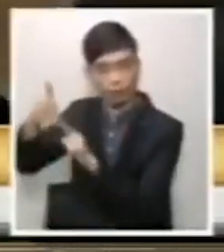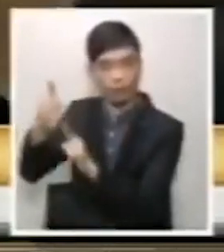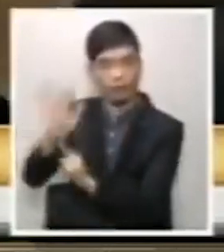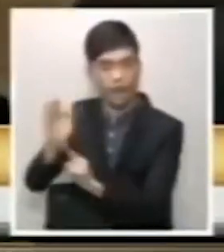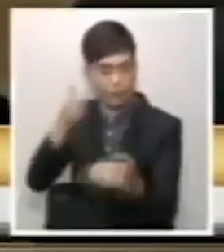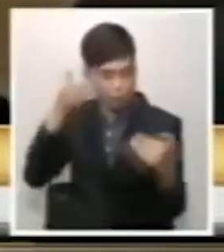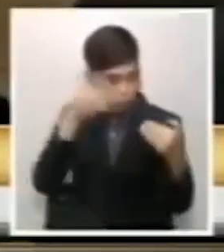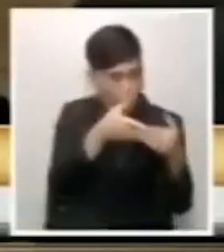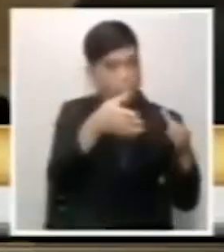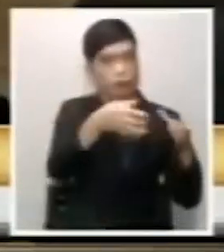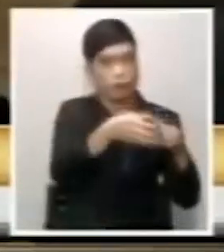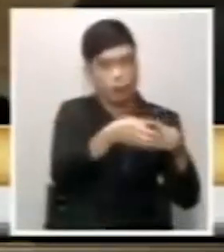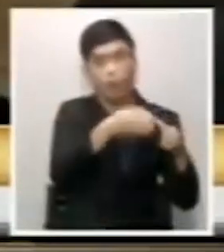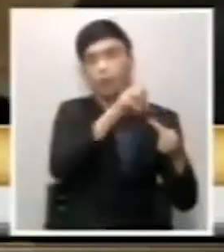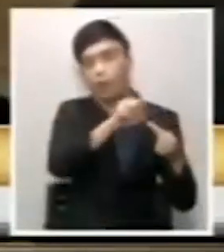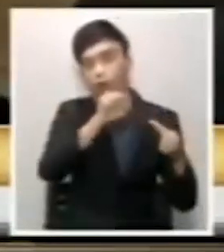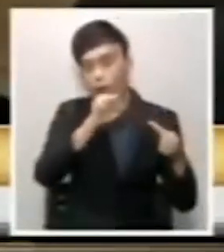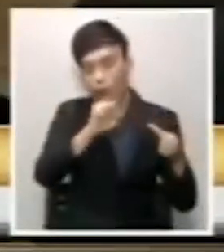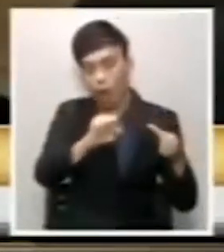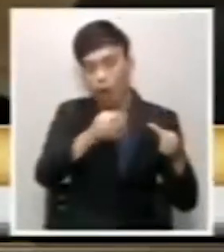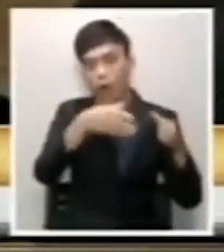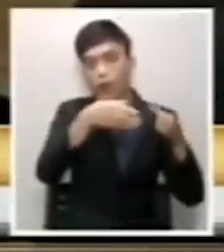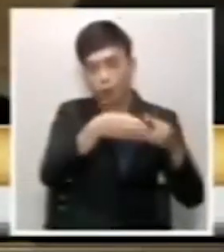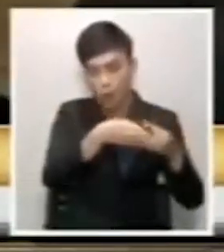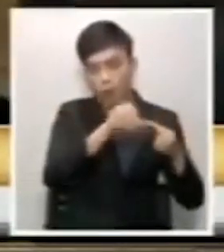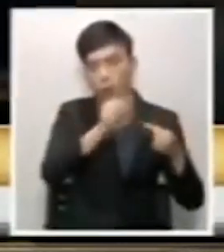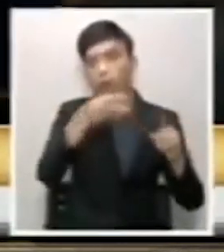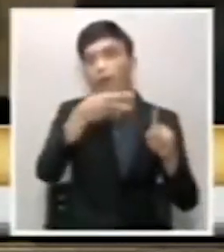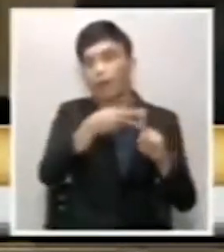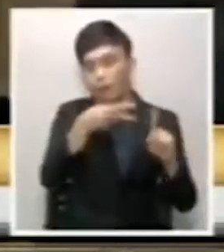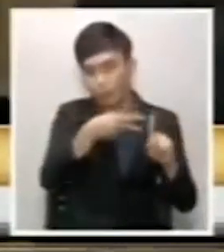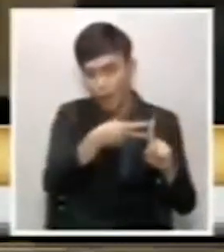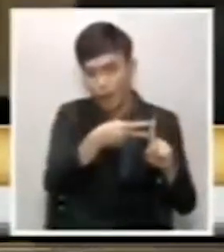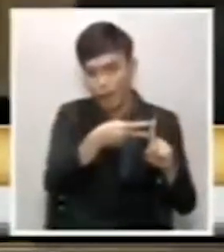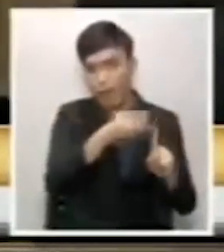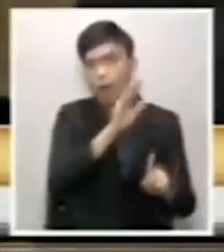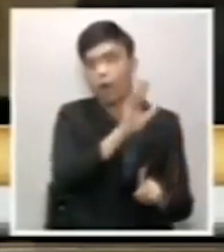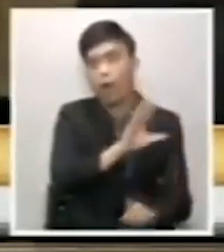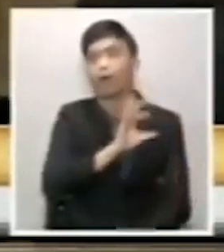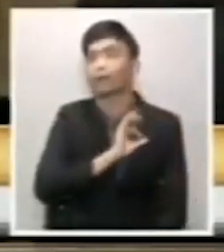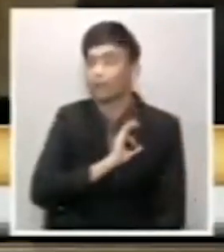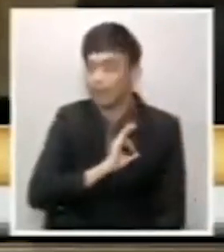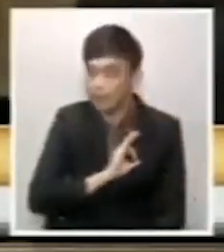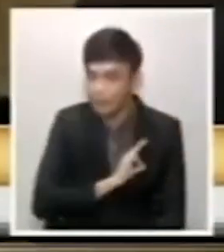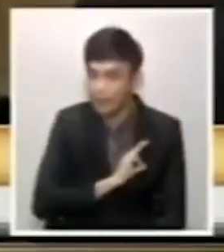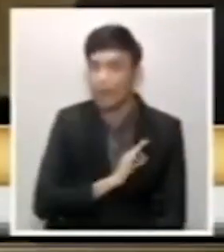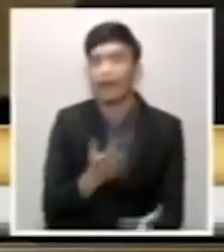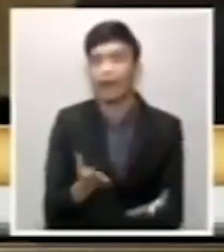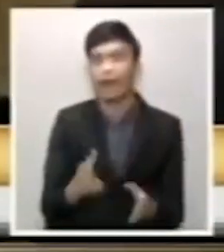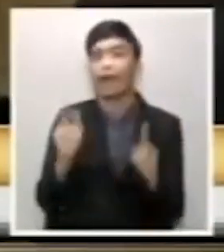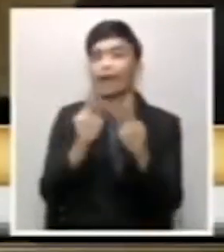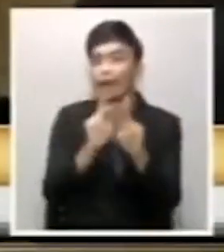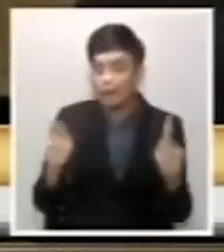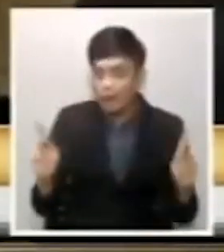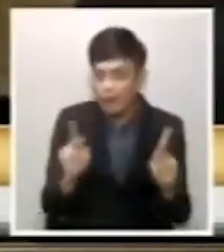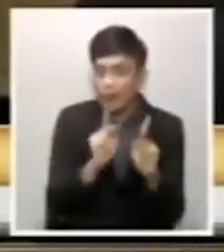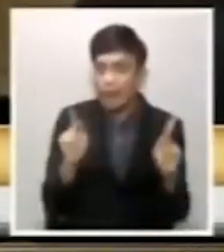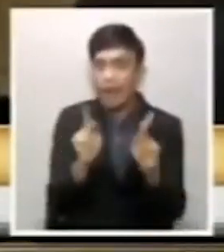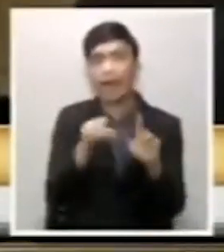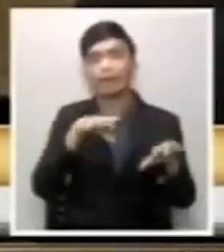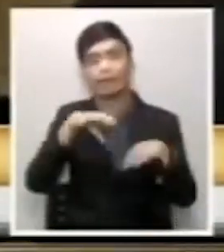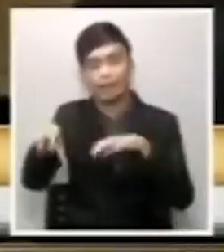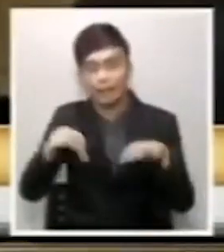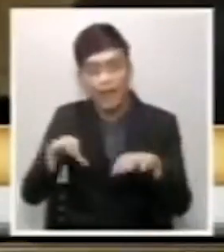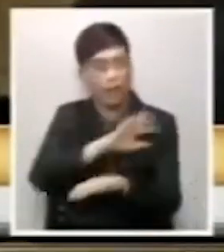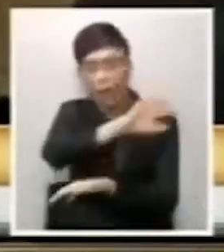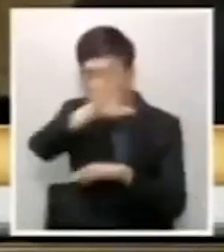ที่อยู่ของคนที่หลากหลายอุดมการณ์เป็นของสมาชิกพรรคเป็นของกรรมการบริหารพรรคเป็นของ